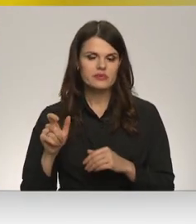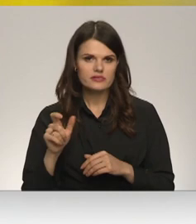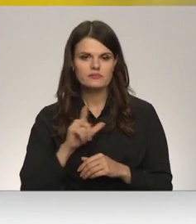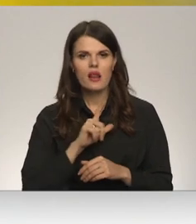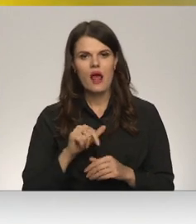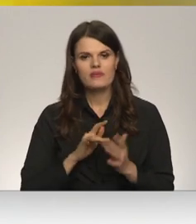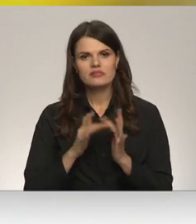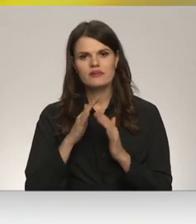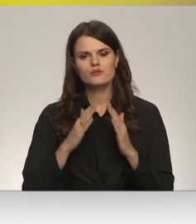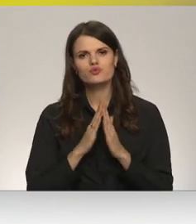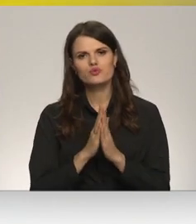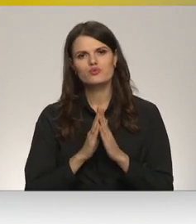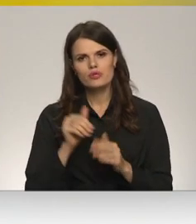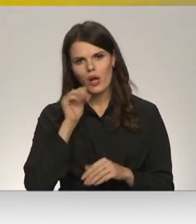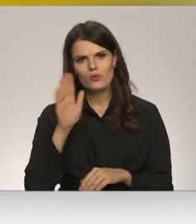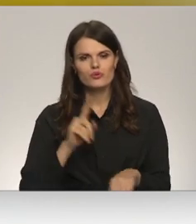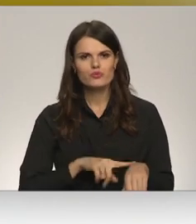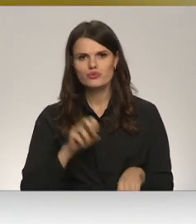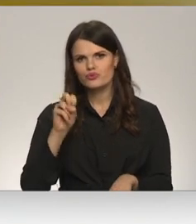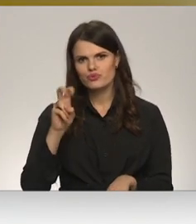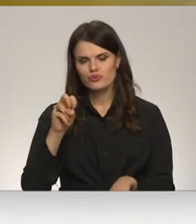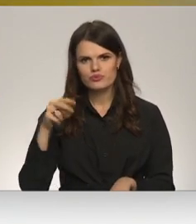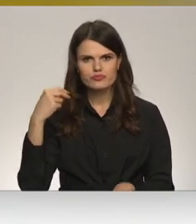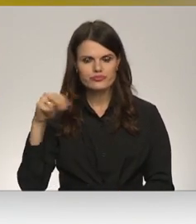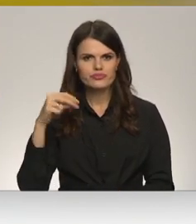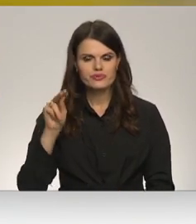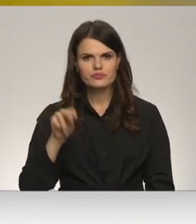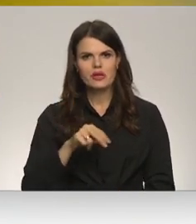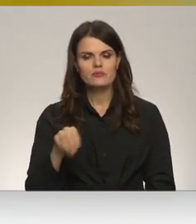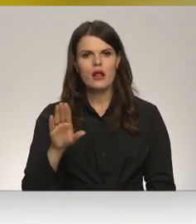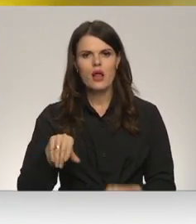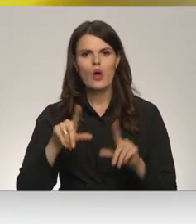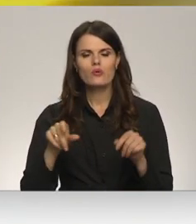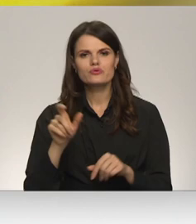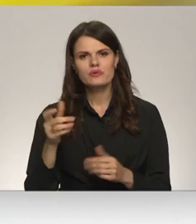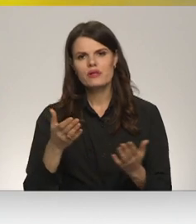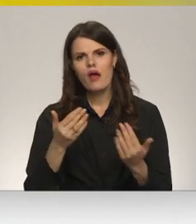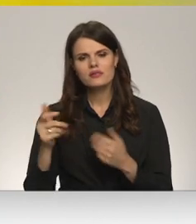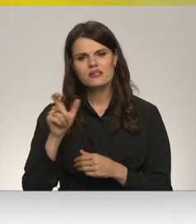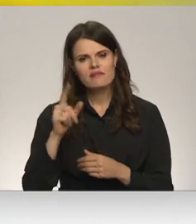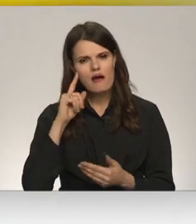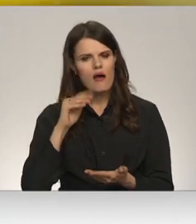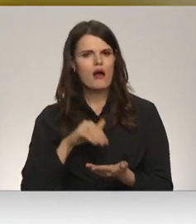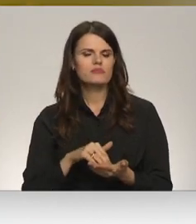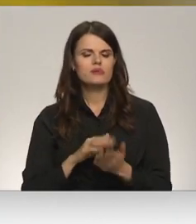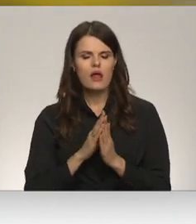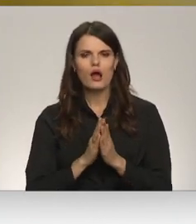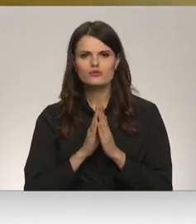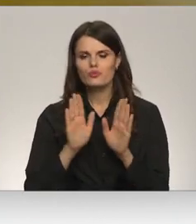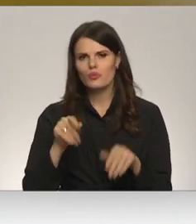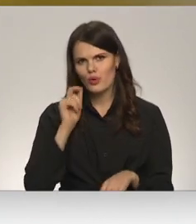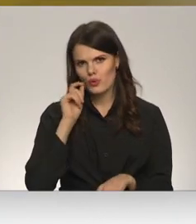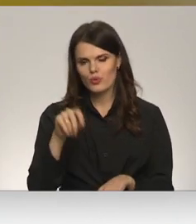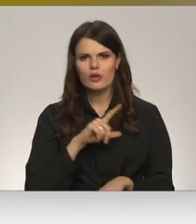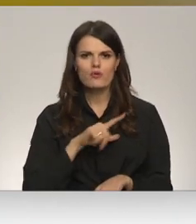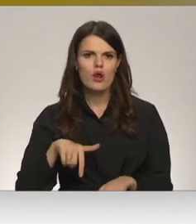dievnamiem lūdzas ikdienu pulksteni 12. Zvanīt baznīcas zvanus, lai kaut uz mirkli aicinātu cilvēkus apstāties un aizlūgt par Ukrainu,